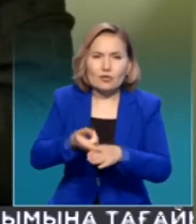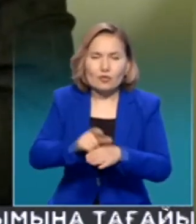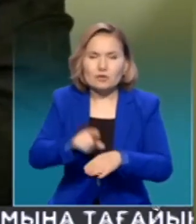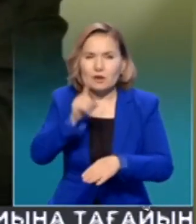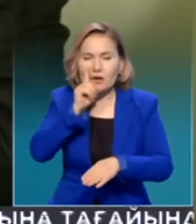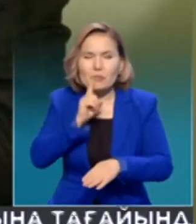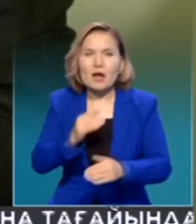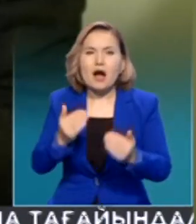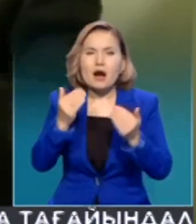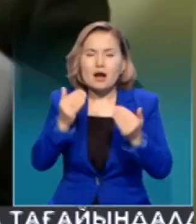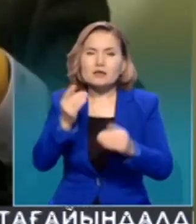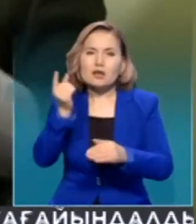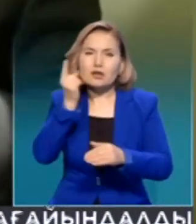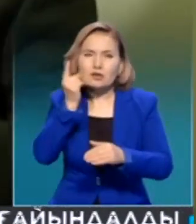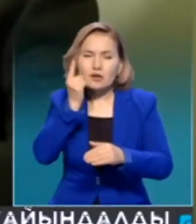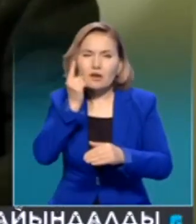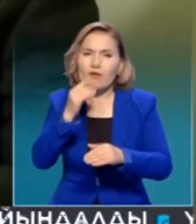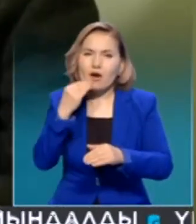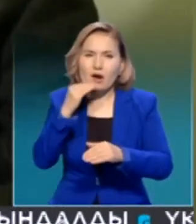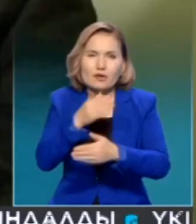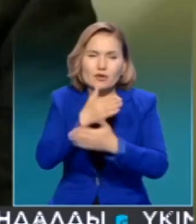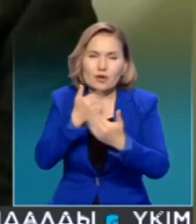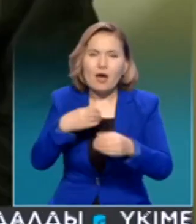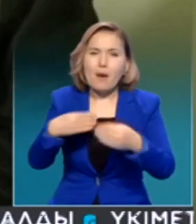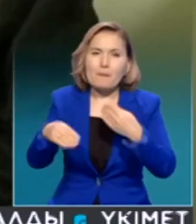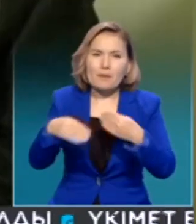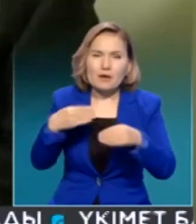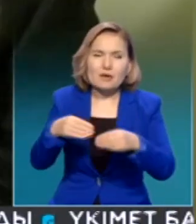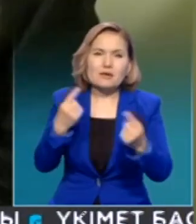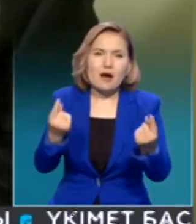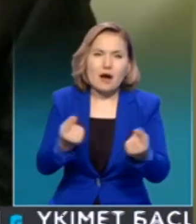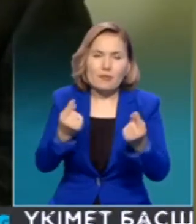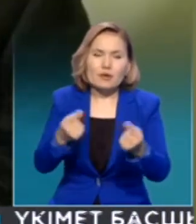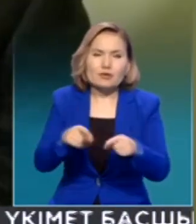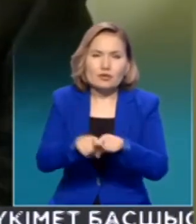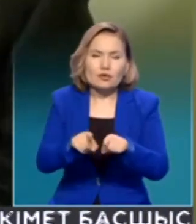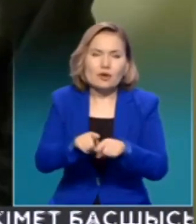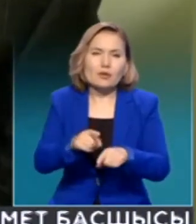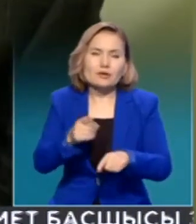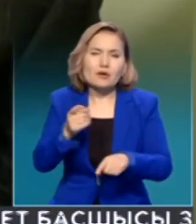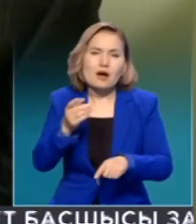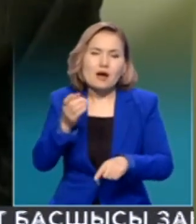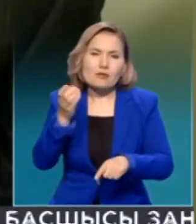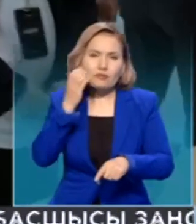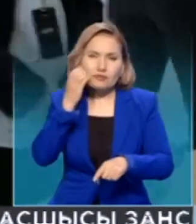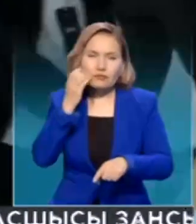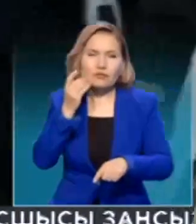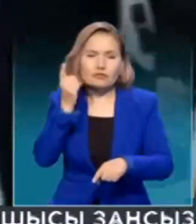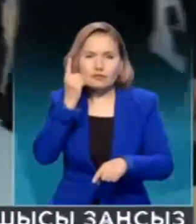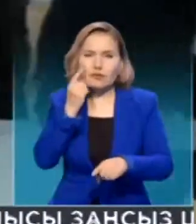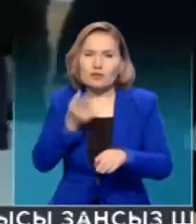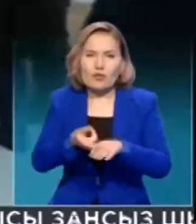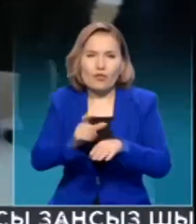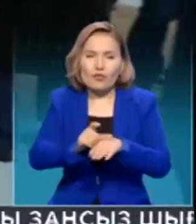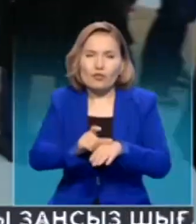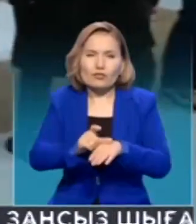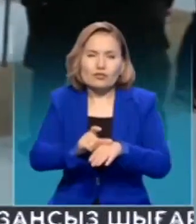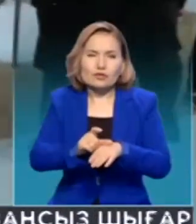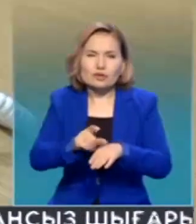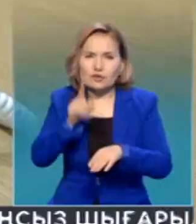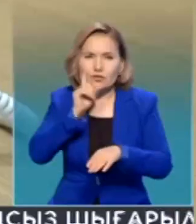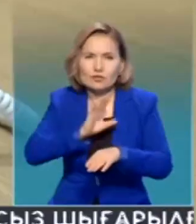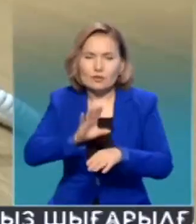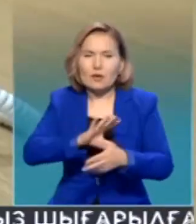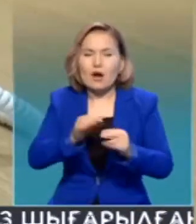Қазіргі телефондар жақсы жасалған деп айталмас едім. Пластмасса мен шынына құлаққа тақап, қолға ұстауға ыңғайсыз. Өнертапқыш технология одан әрі